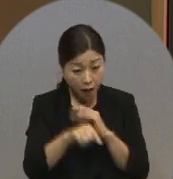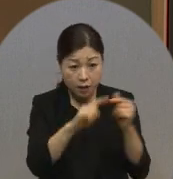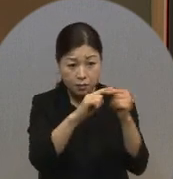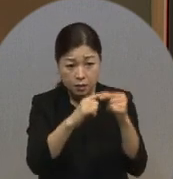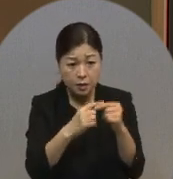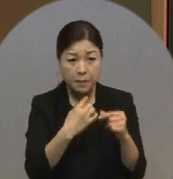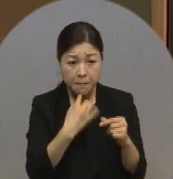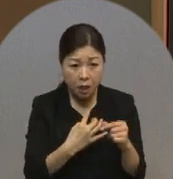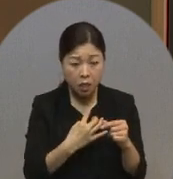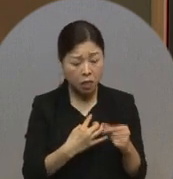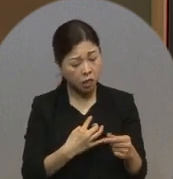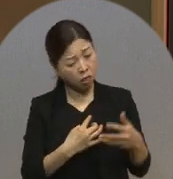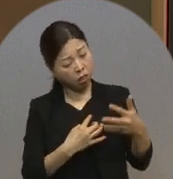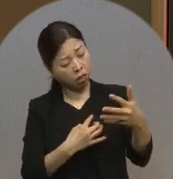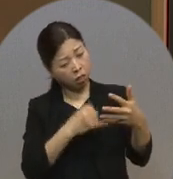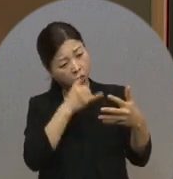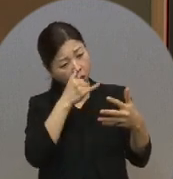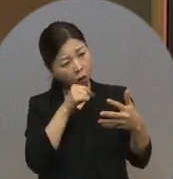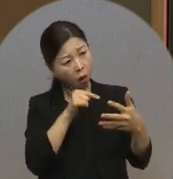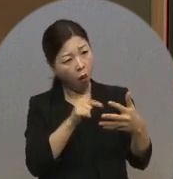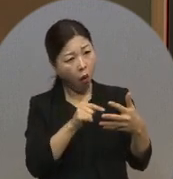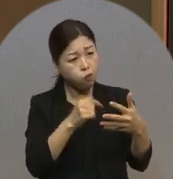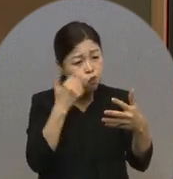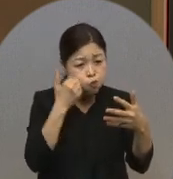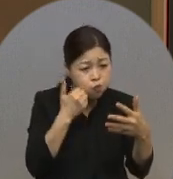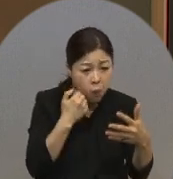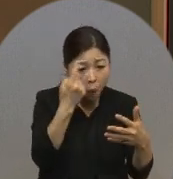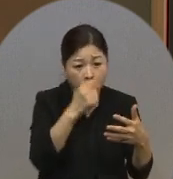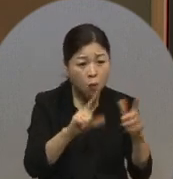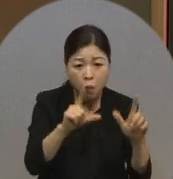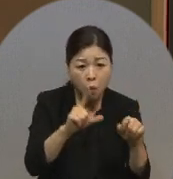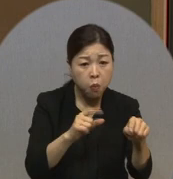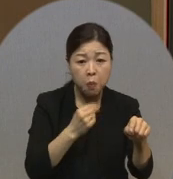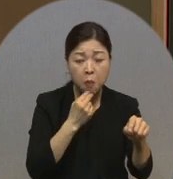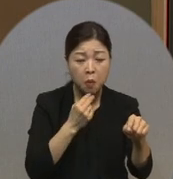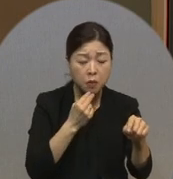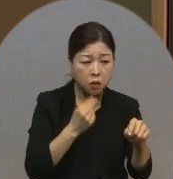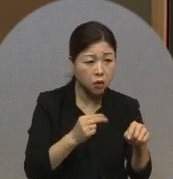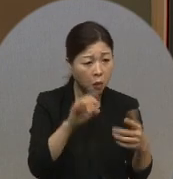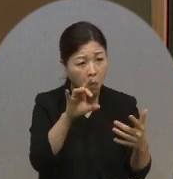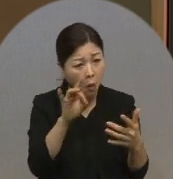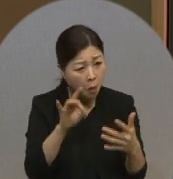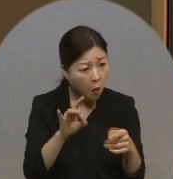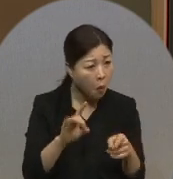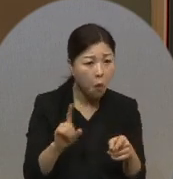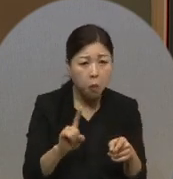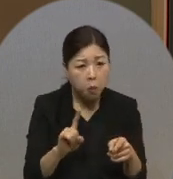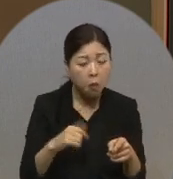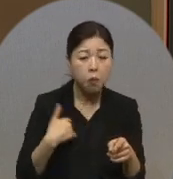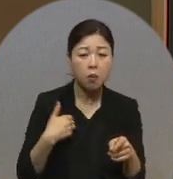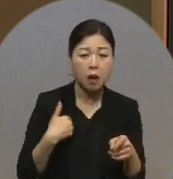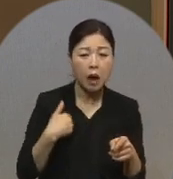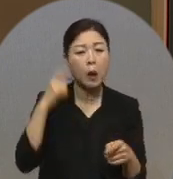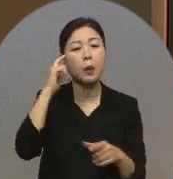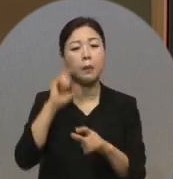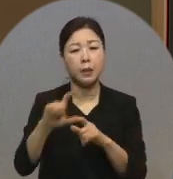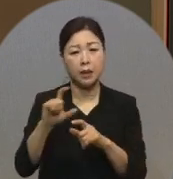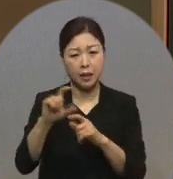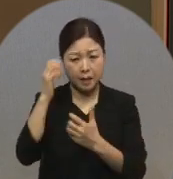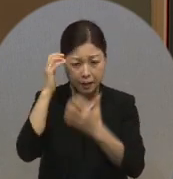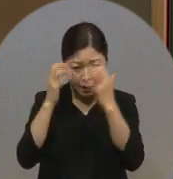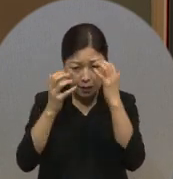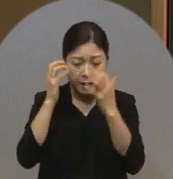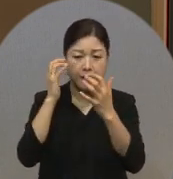있다 보니까 검정색 괘씸만 있다 보니까 누구를 뽑아야 할지 고민이 되더라고요. 그래서 헷갈릴